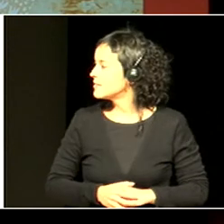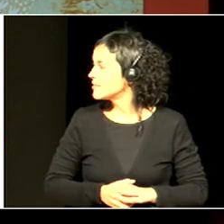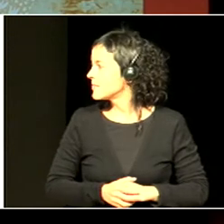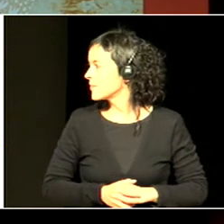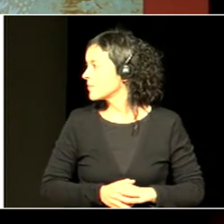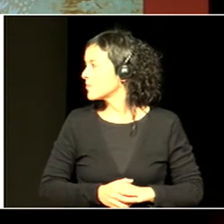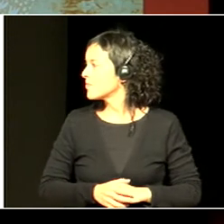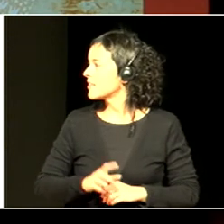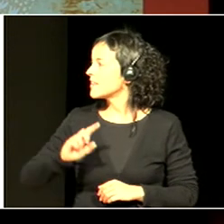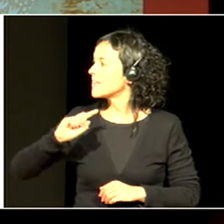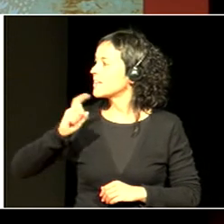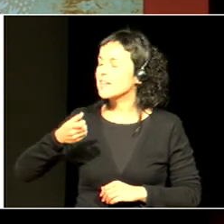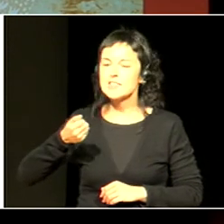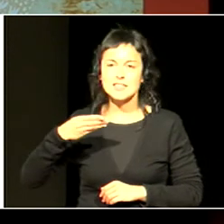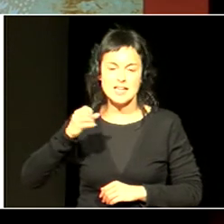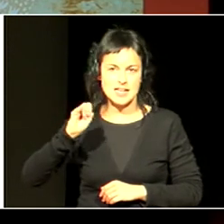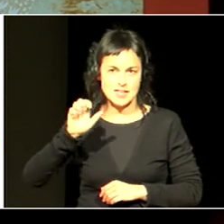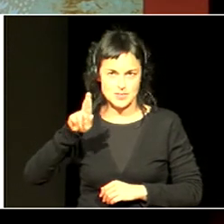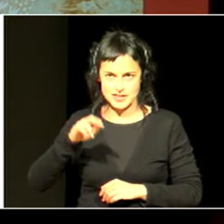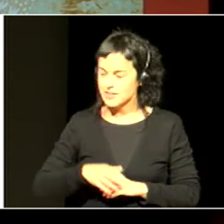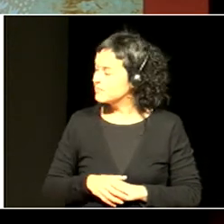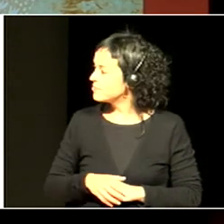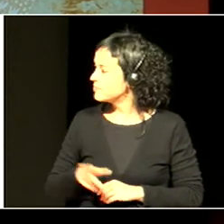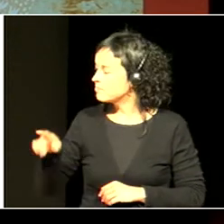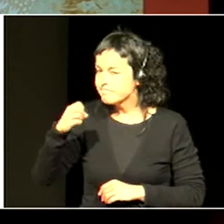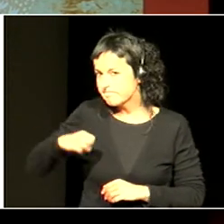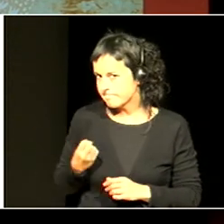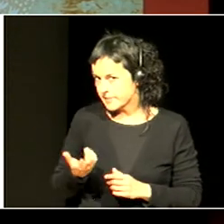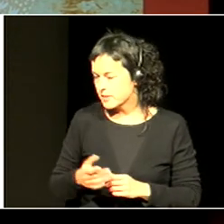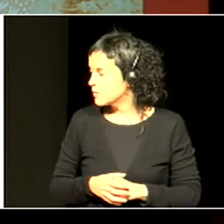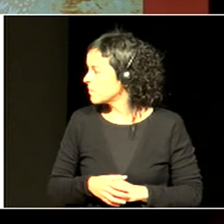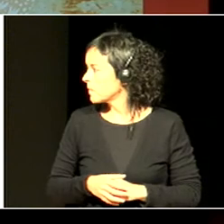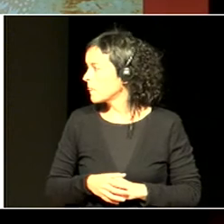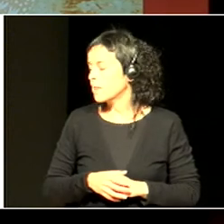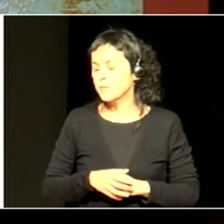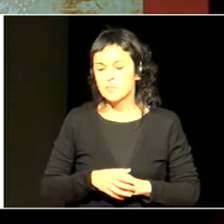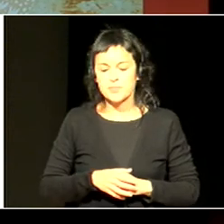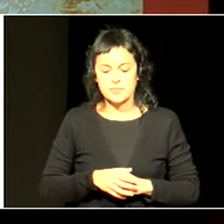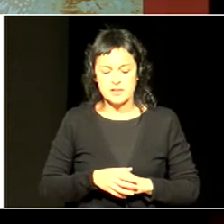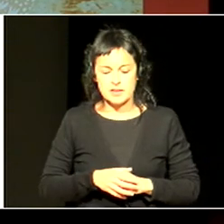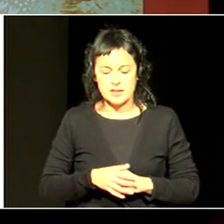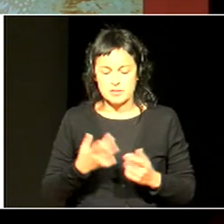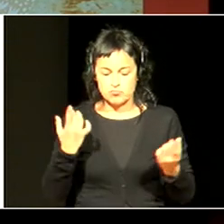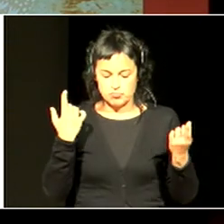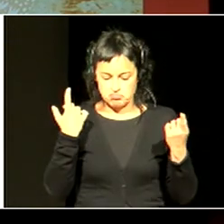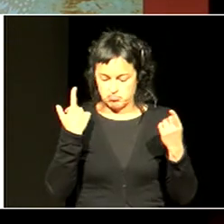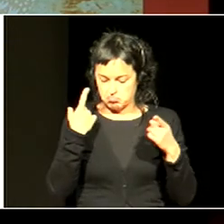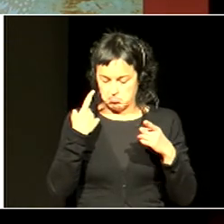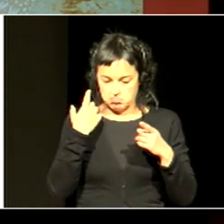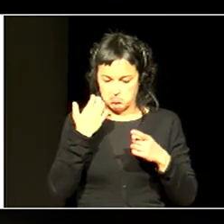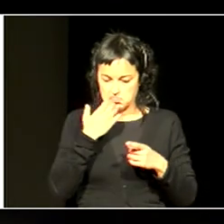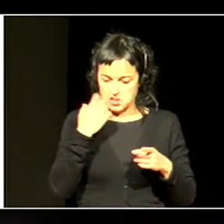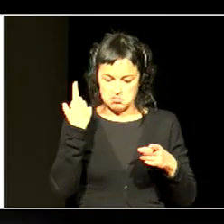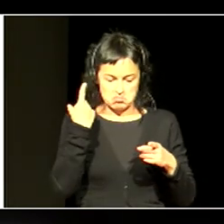eta Xavier. Bueno, ni pentsatzen dut gauza bat lantzen danean, ez? Gauzak edozein